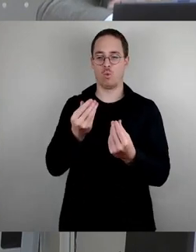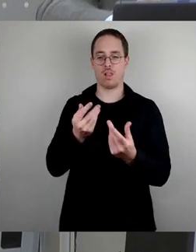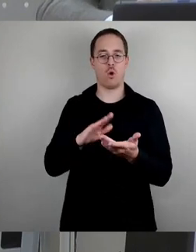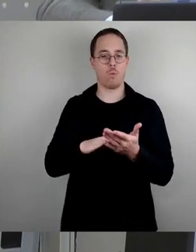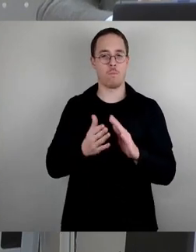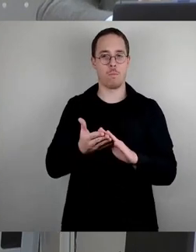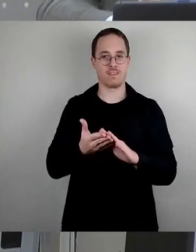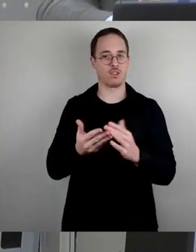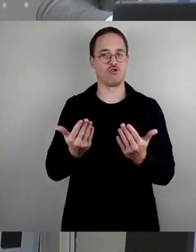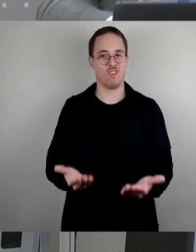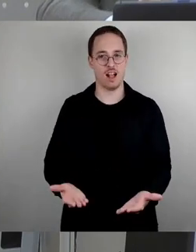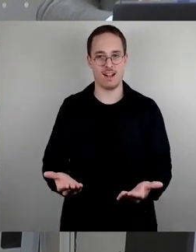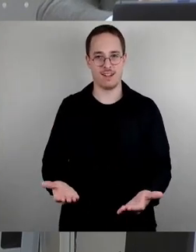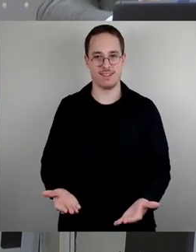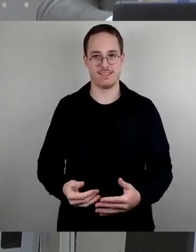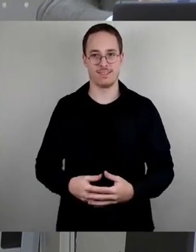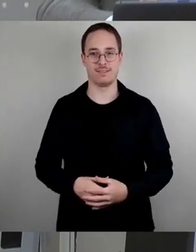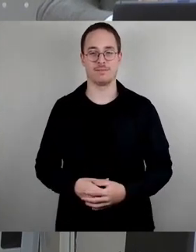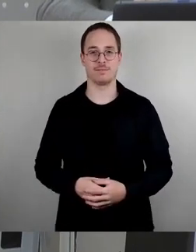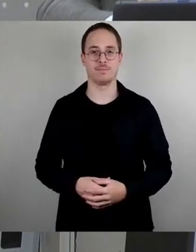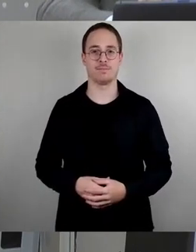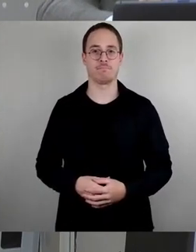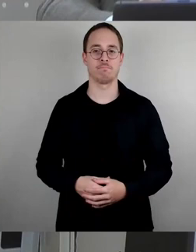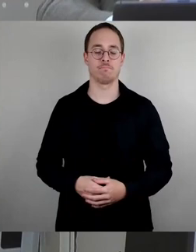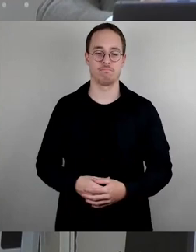Wir im Prinzip können uns